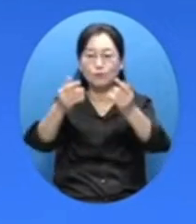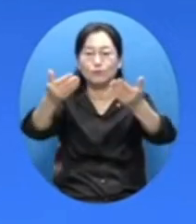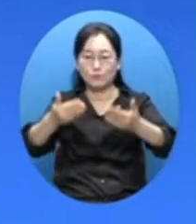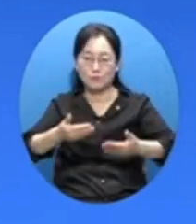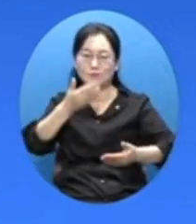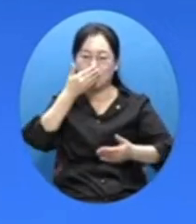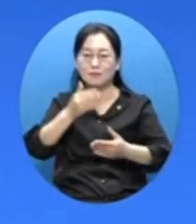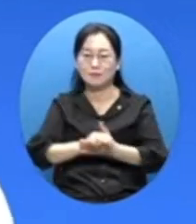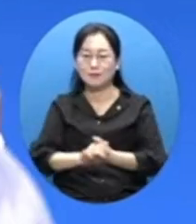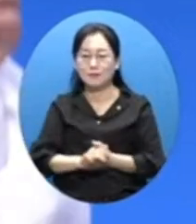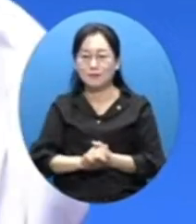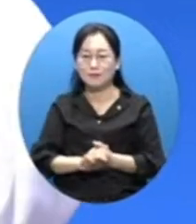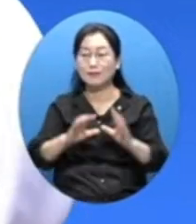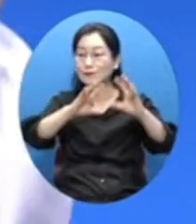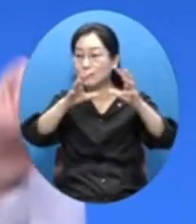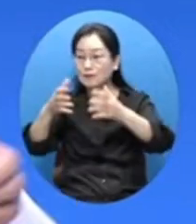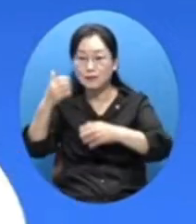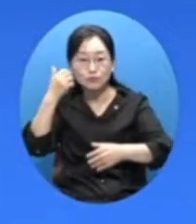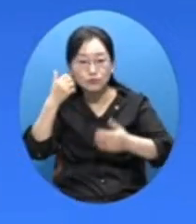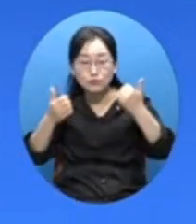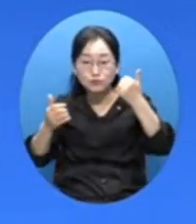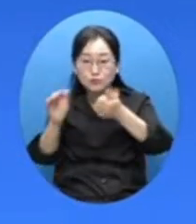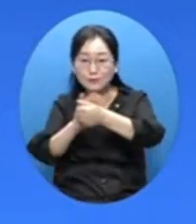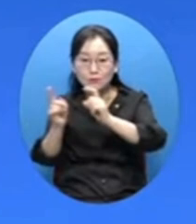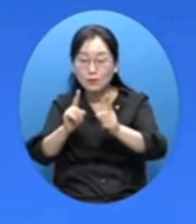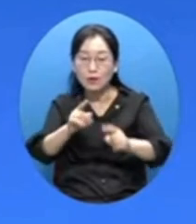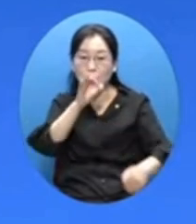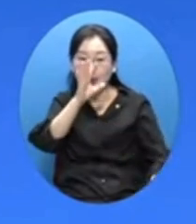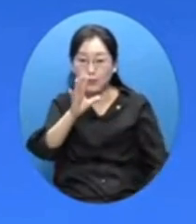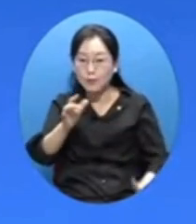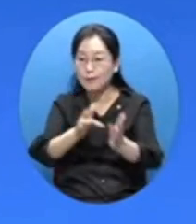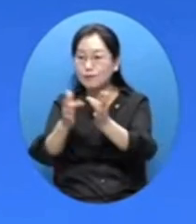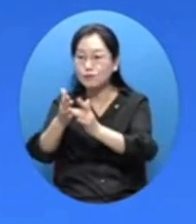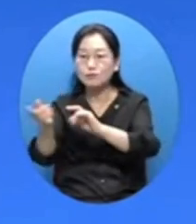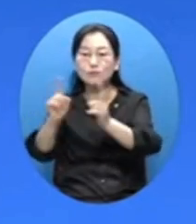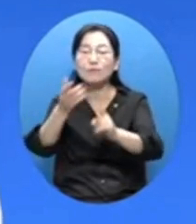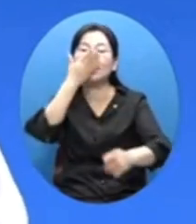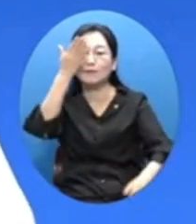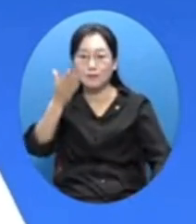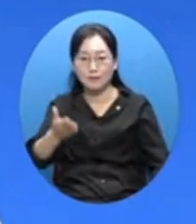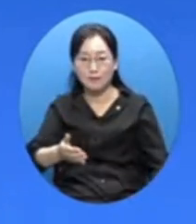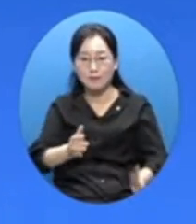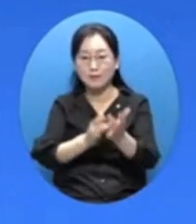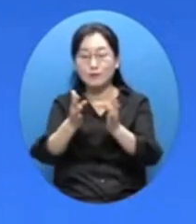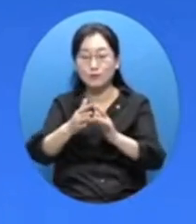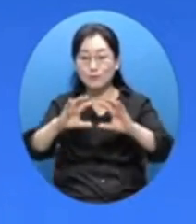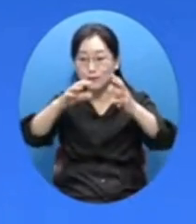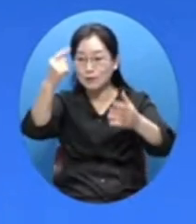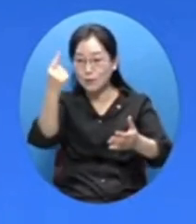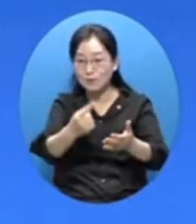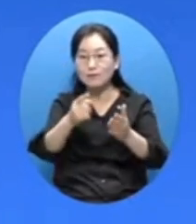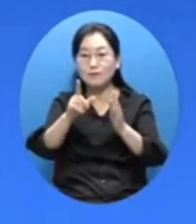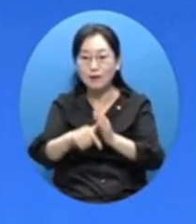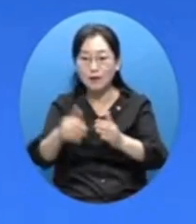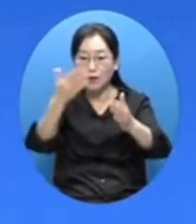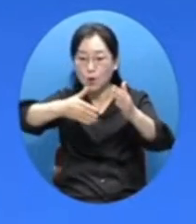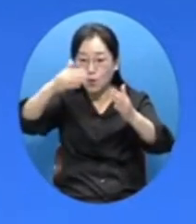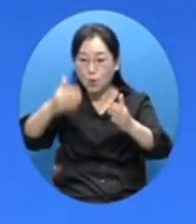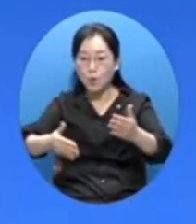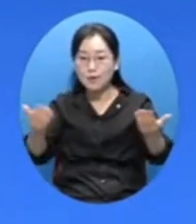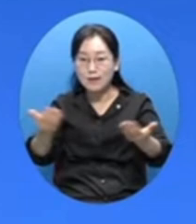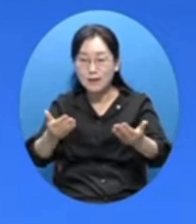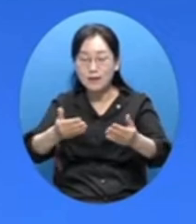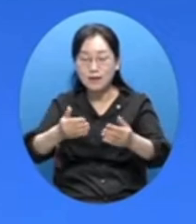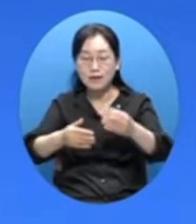것입니다. 이 세상 그 누구도 치료하지 못하는 병을 예수님이 치료해 주십니다. 예수님께서 이 땅에 계실 때 그 공생의 사역의 3분의